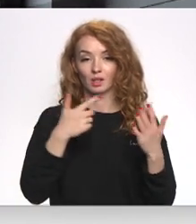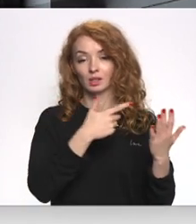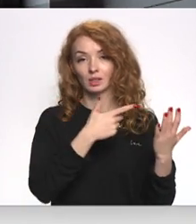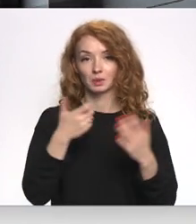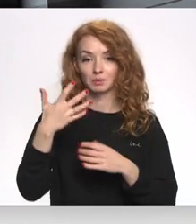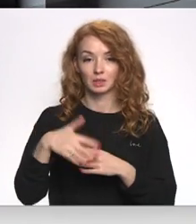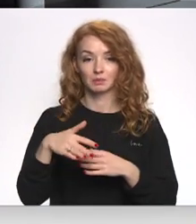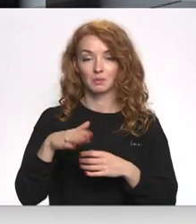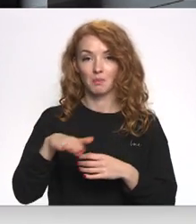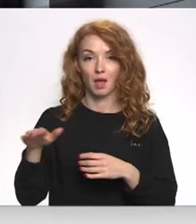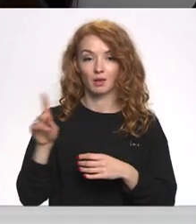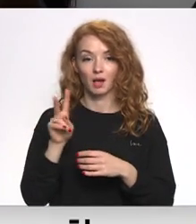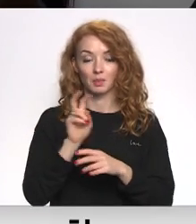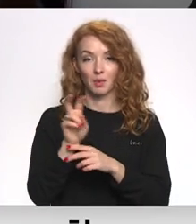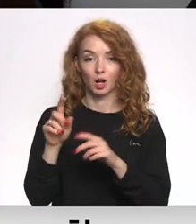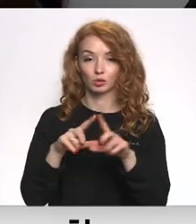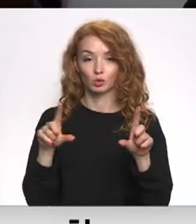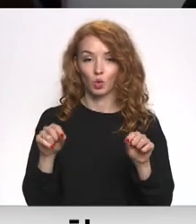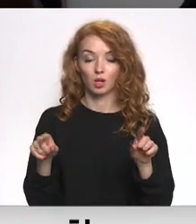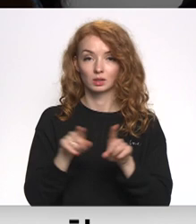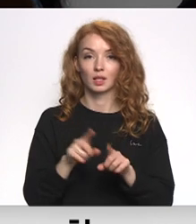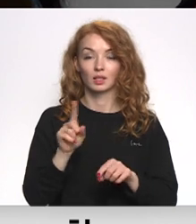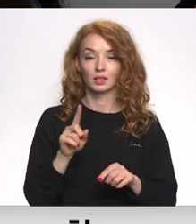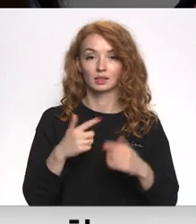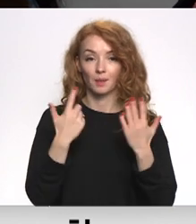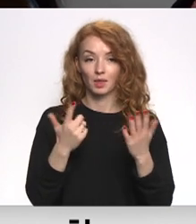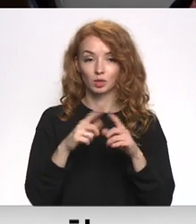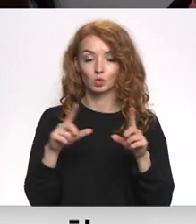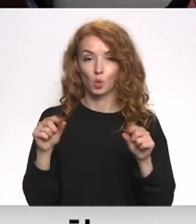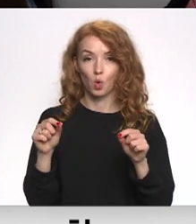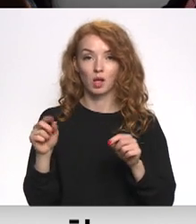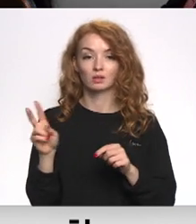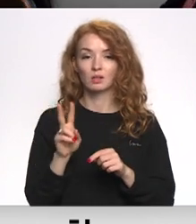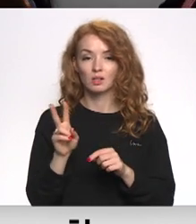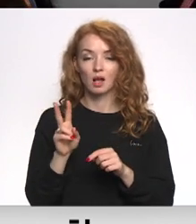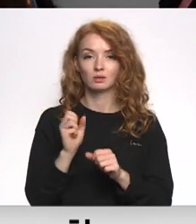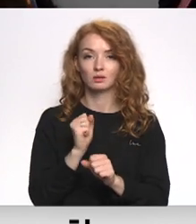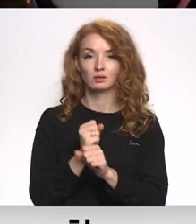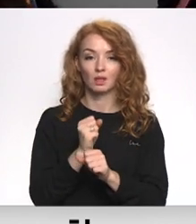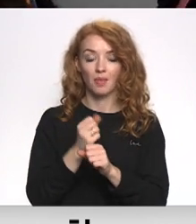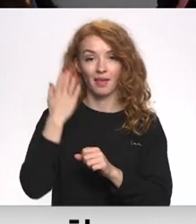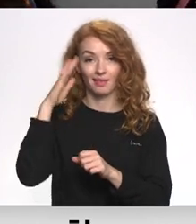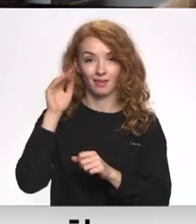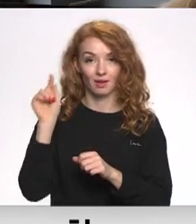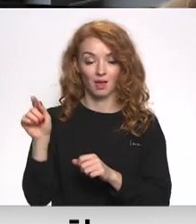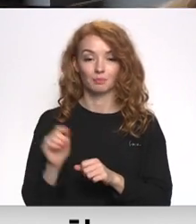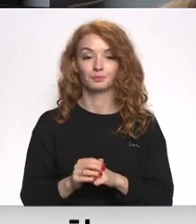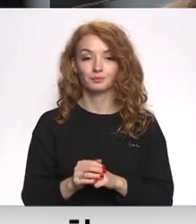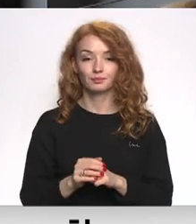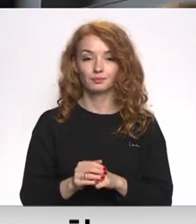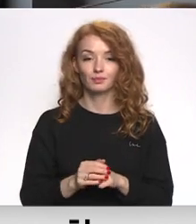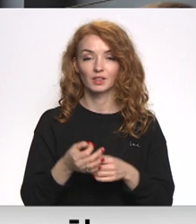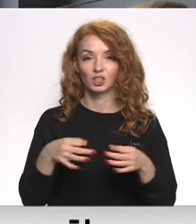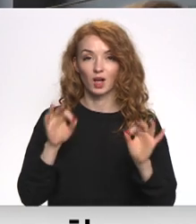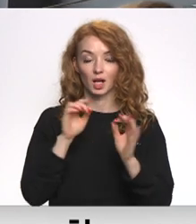750 bērni, kas iet uz savām skolām, un arī mums ir 7 skolas, kas teiksim, darbojās īrijā. Viens tas